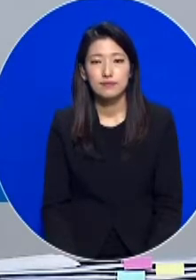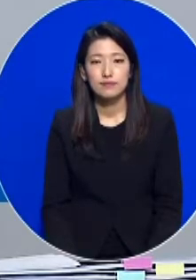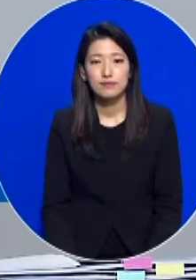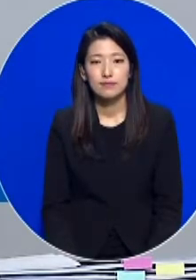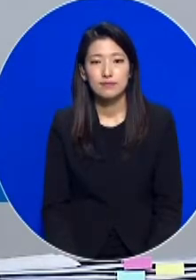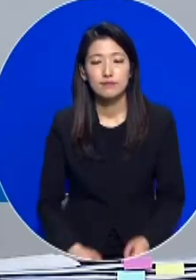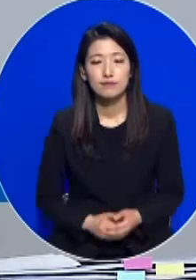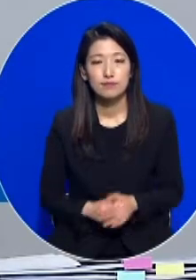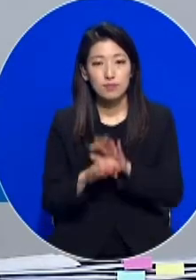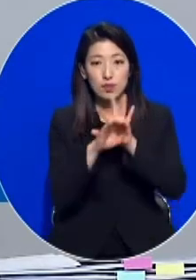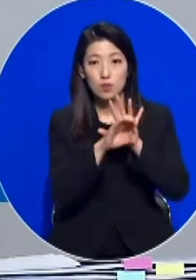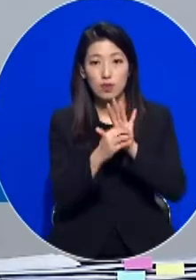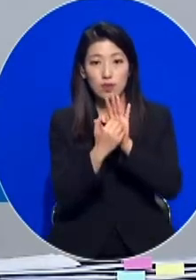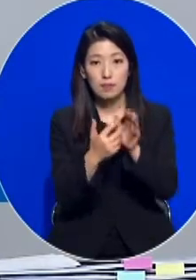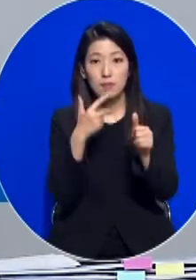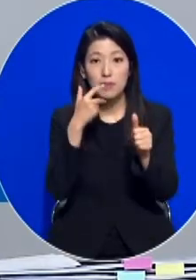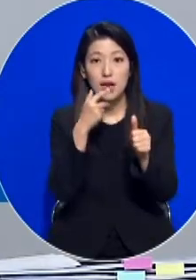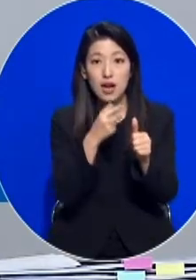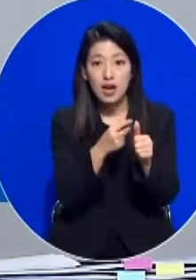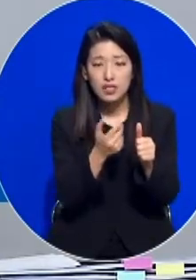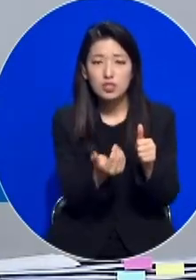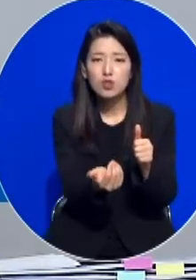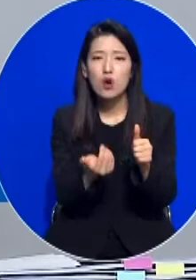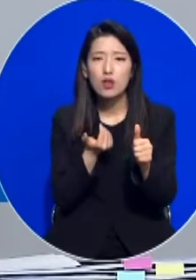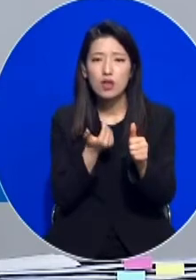받으시기 전에 주의사항에 대해서